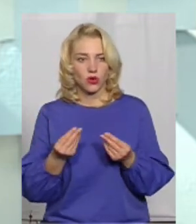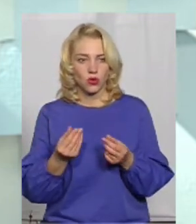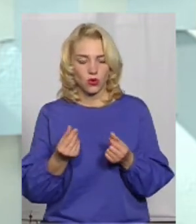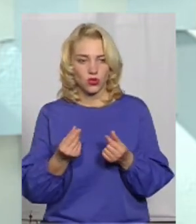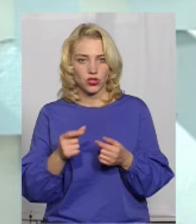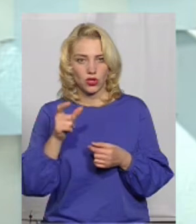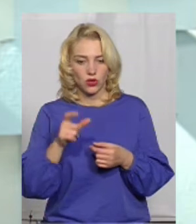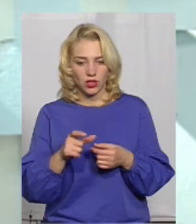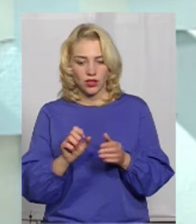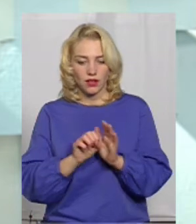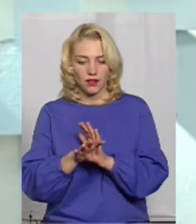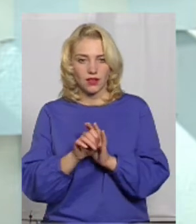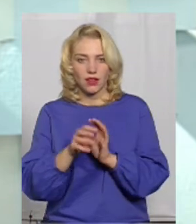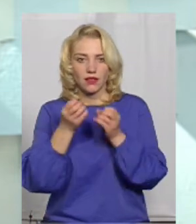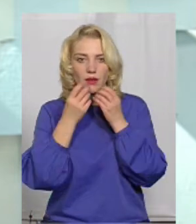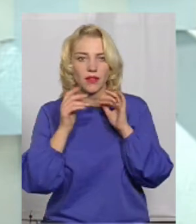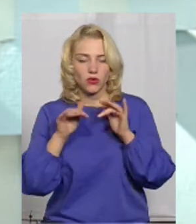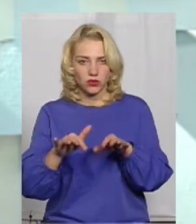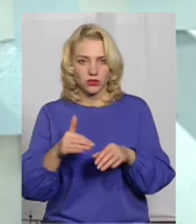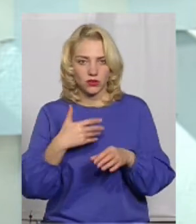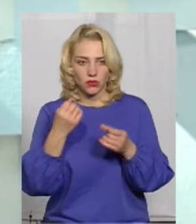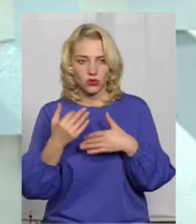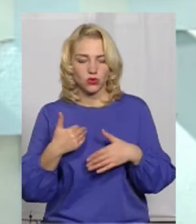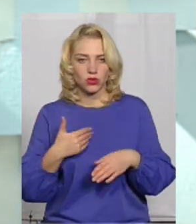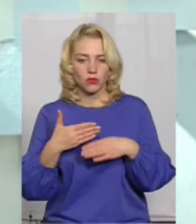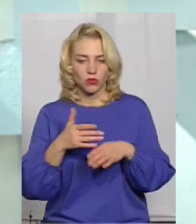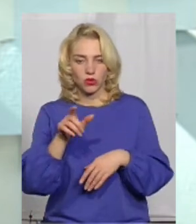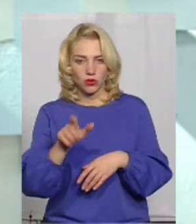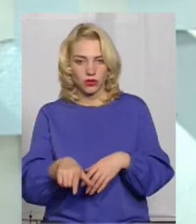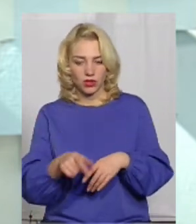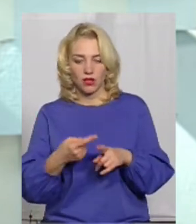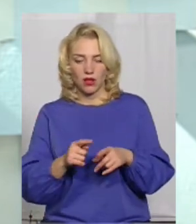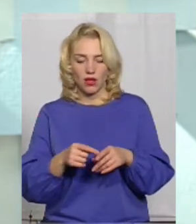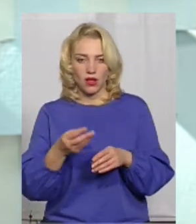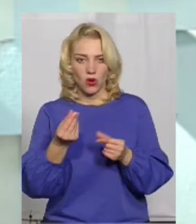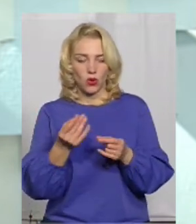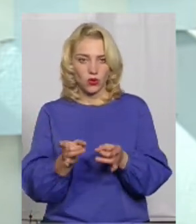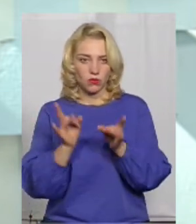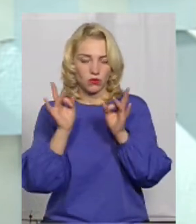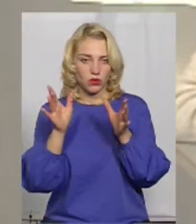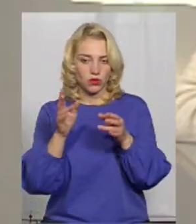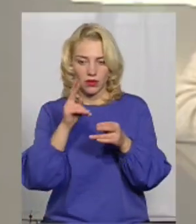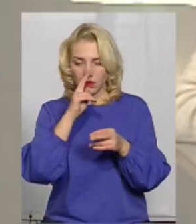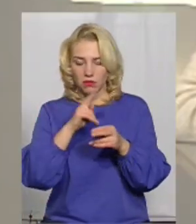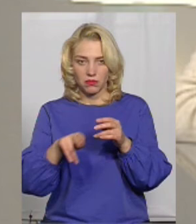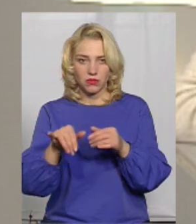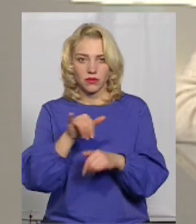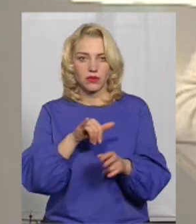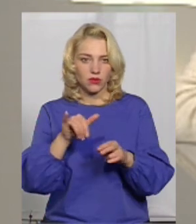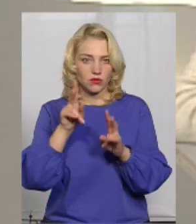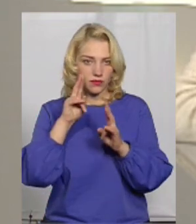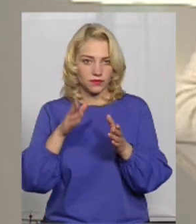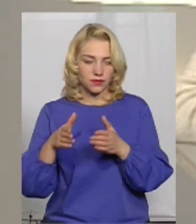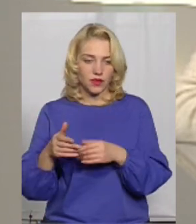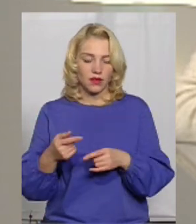гроші людина скидувала на благодійність, вона хотіла допомогти людині, а ці гроші пішли на просто якісь непотрібні потреби